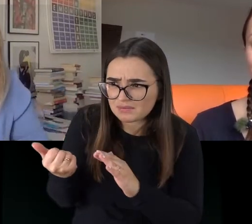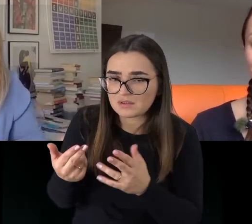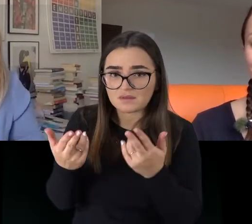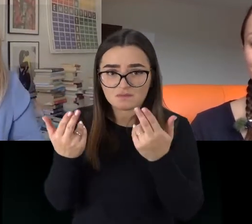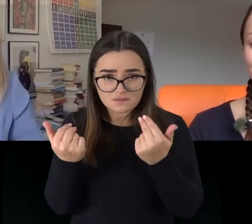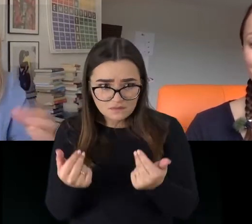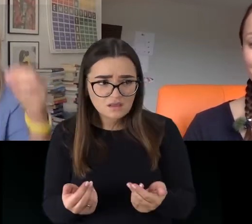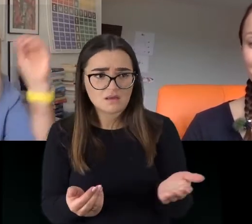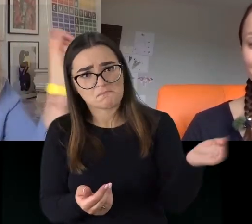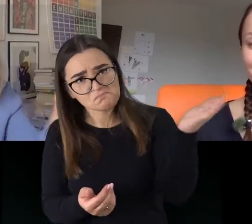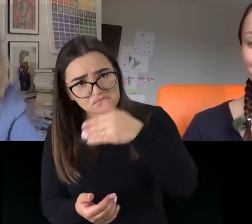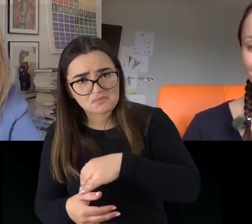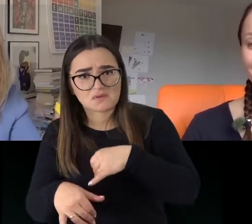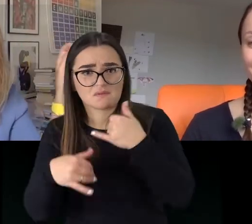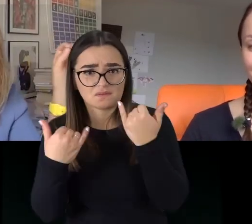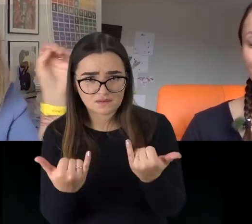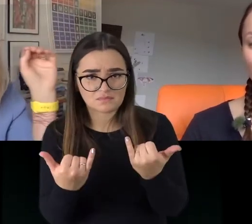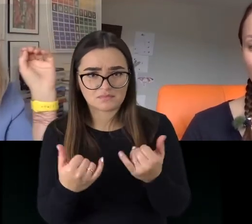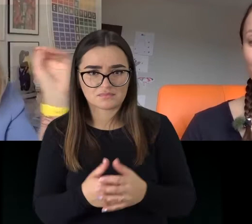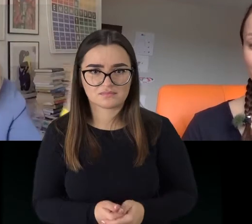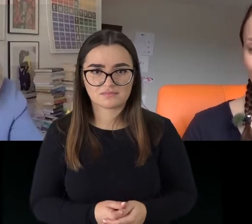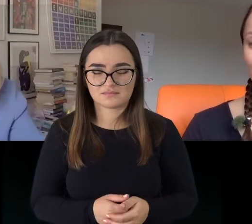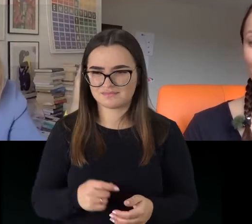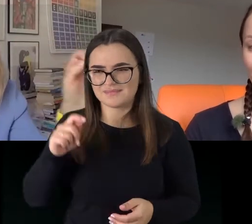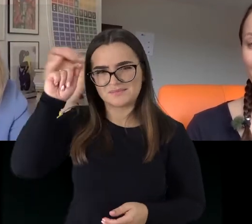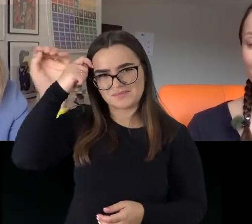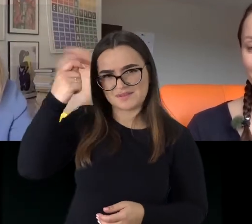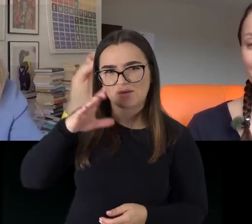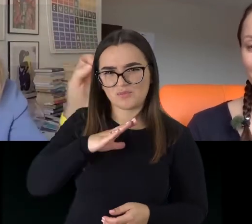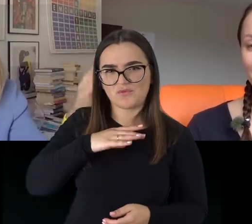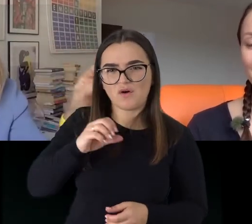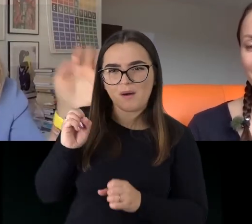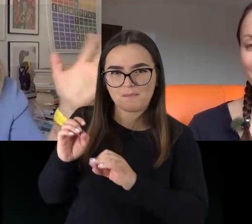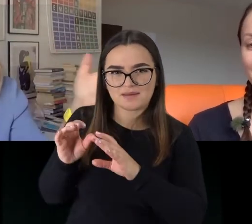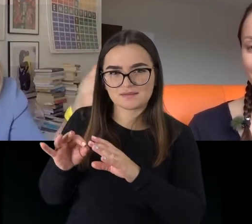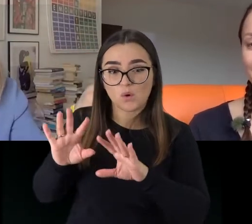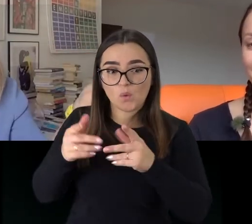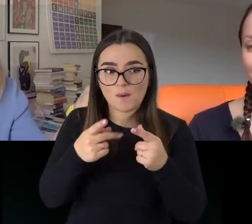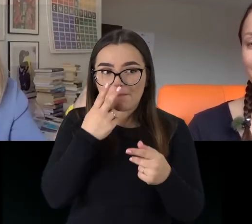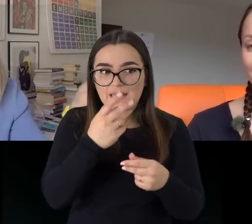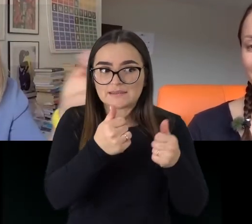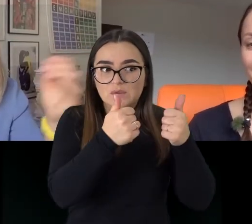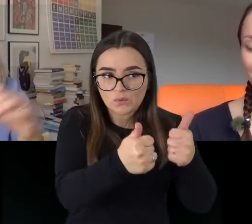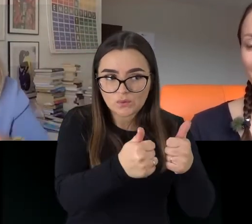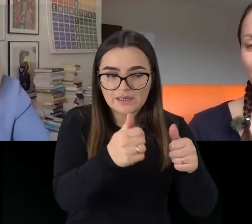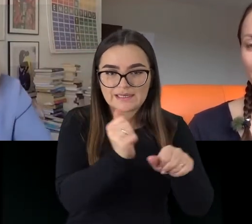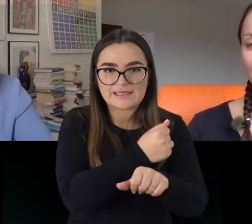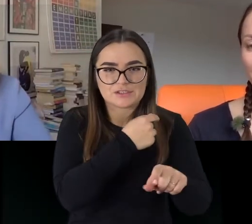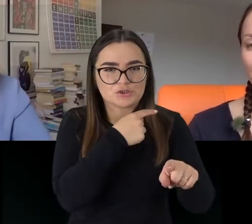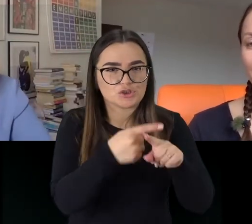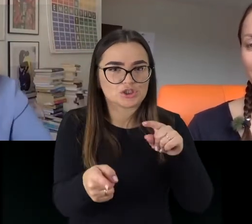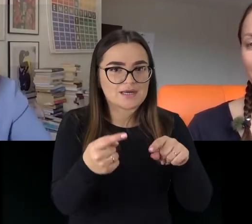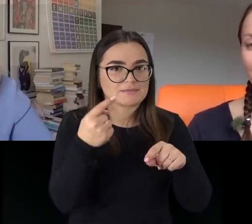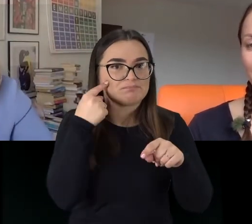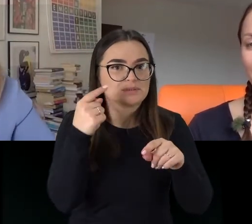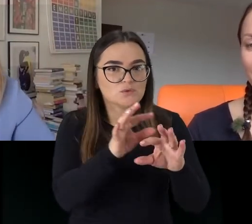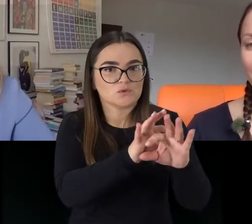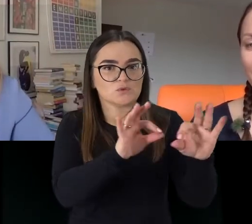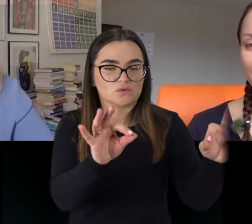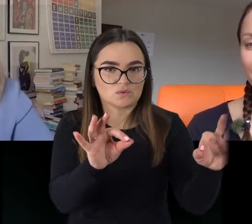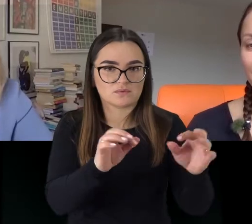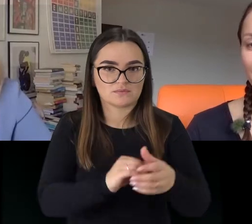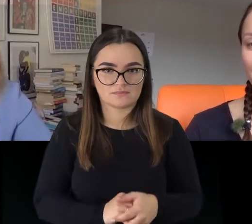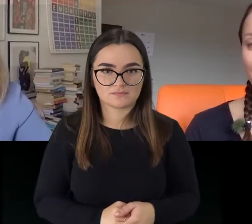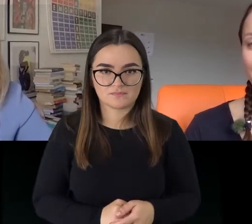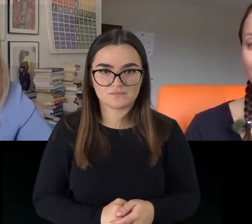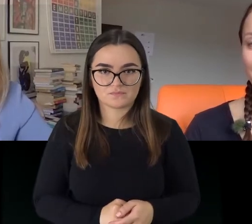gera dabar, va, atsimenat, kaip pasakoju, ar ne, kad reikia staigiai reaguoti tai, kada yra gerai, nes po to nebežinai, kada bus gerai. Ir aš taip reaguoju, tik į